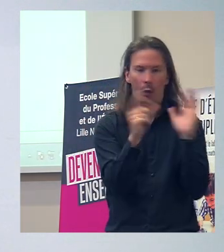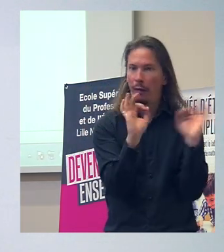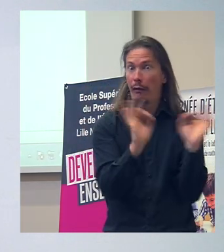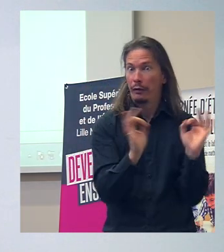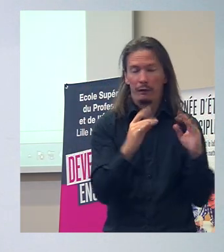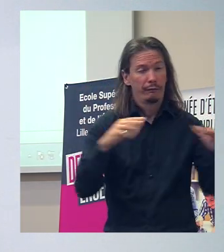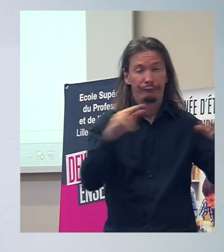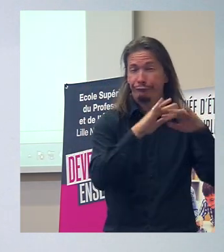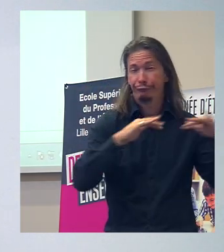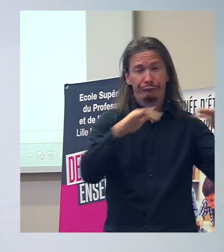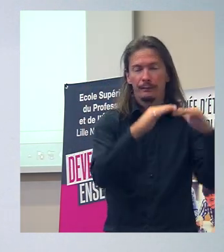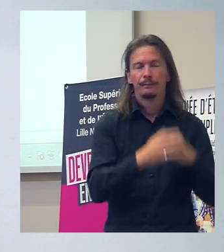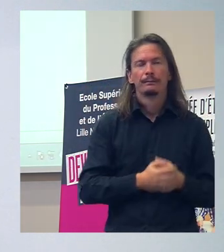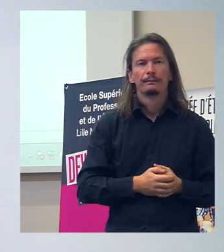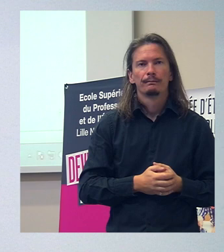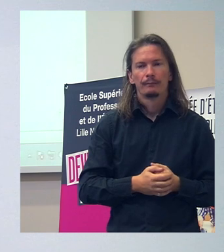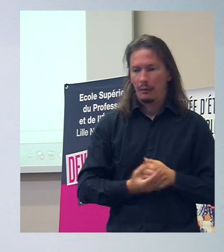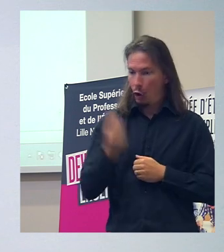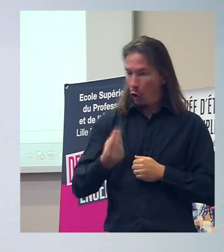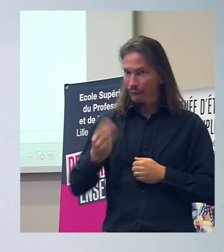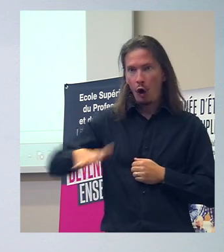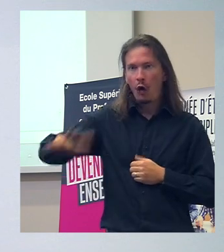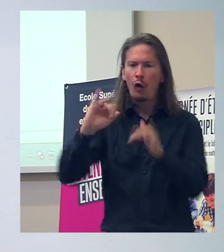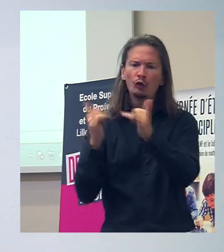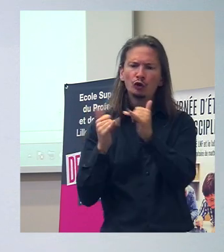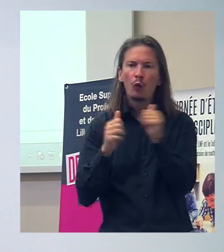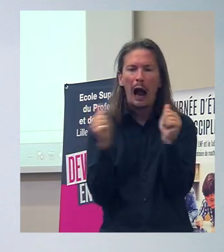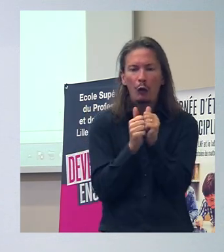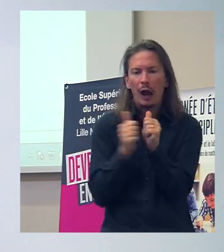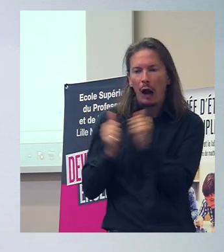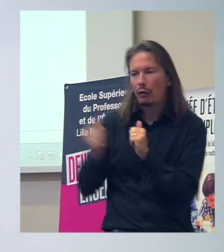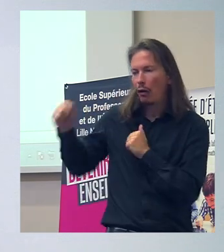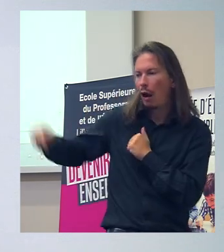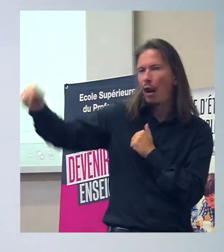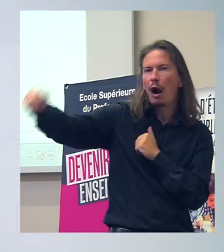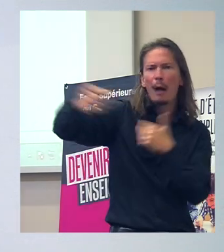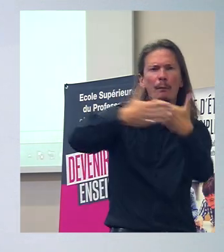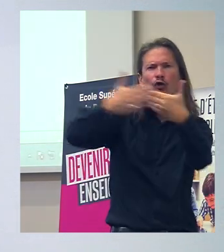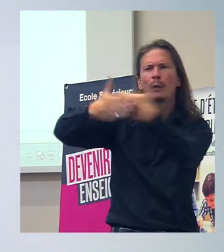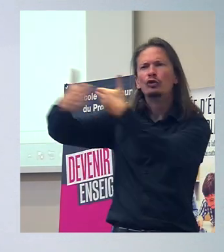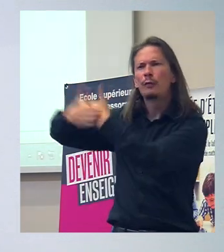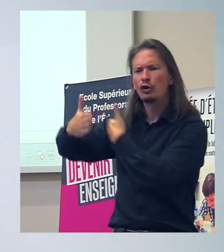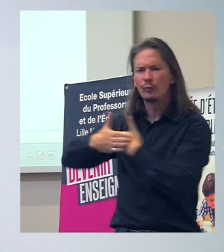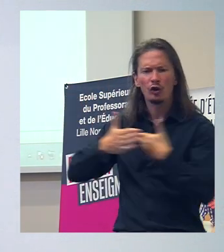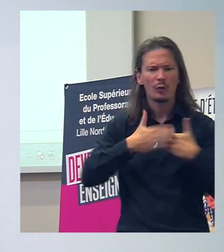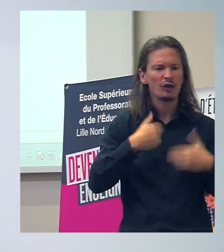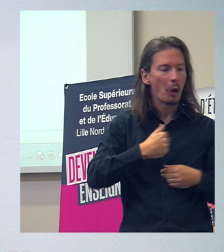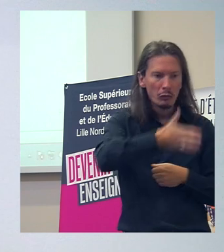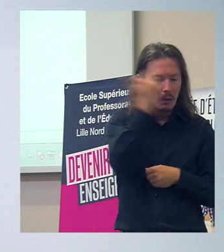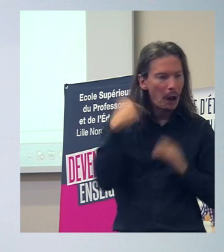loi. Et de fait, les enfants jouent les uns à côté des autres, sans conscience de la